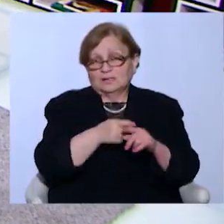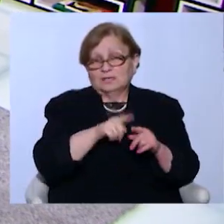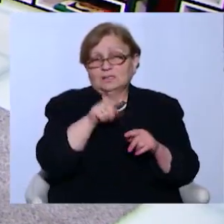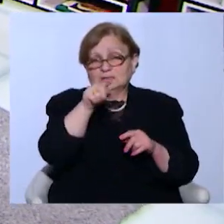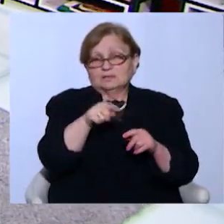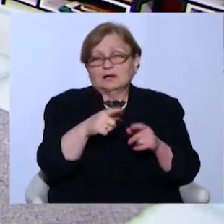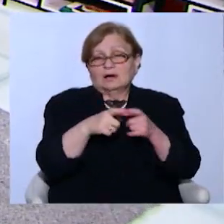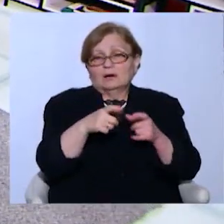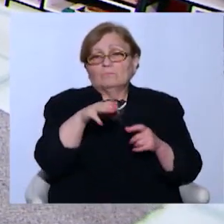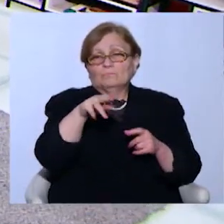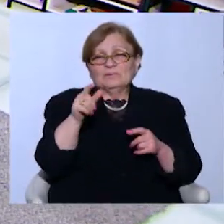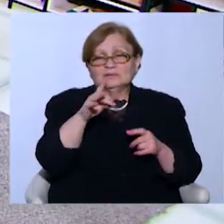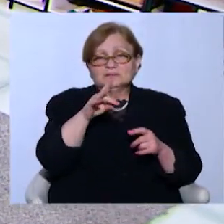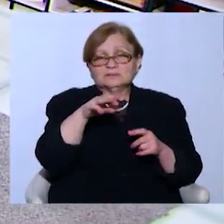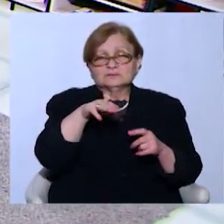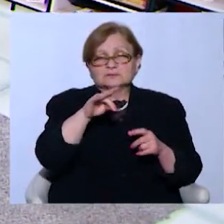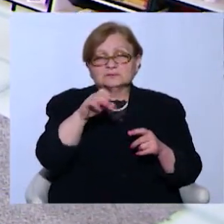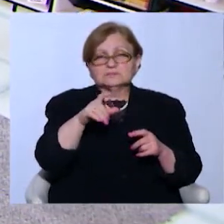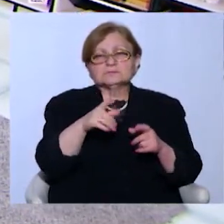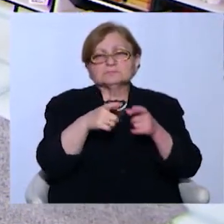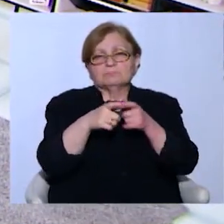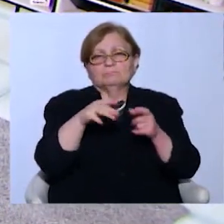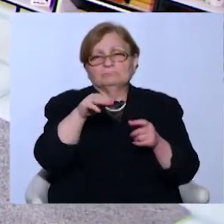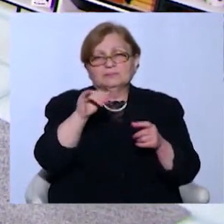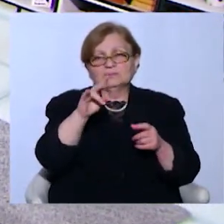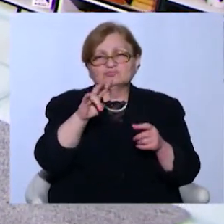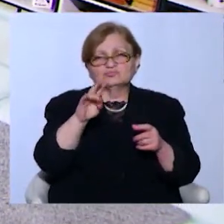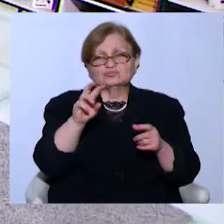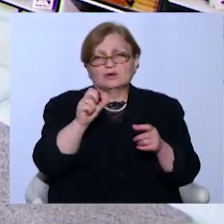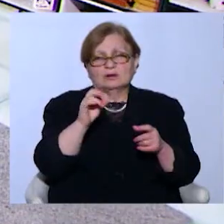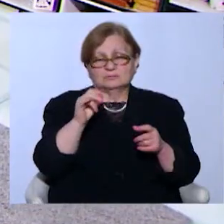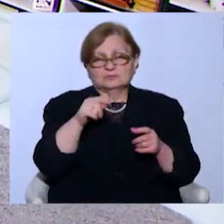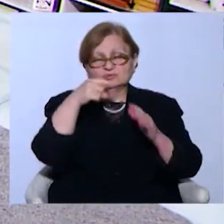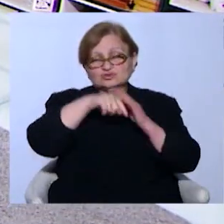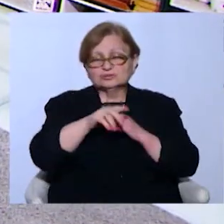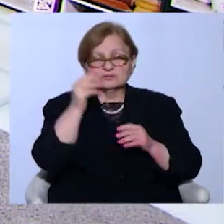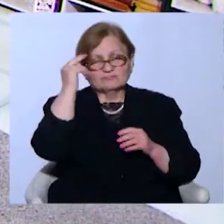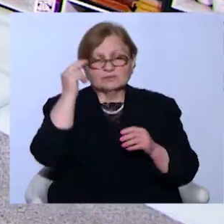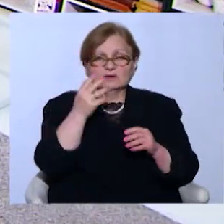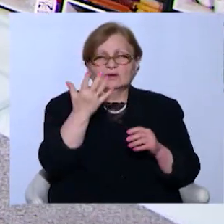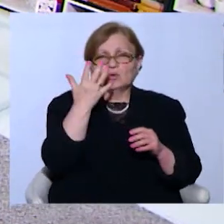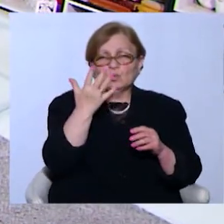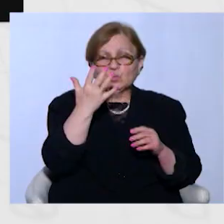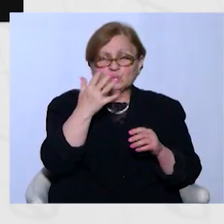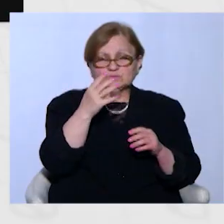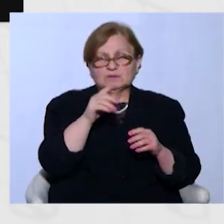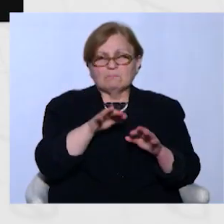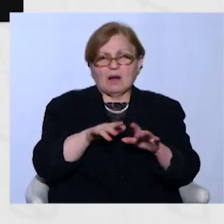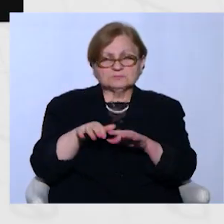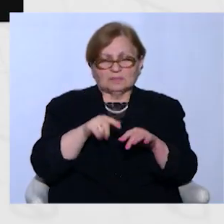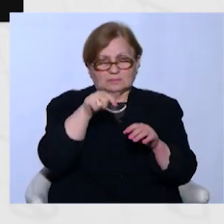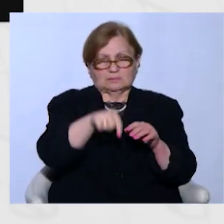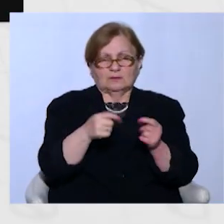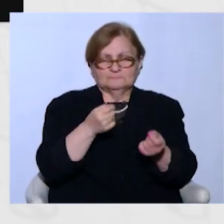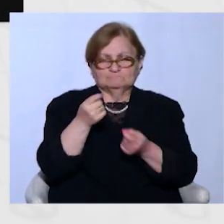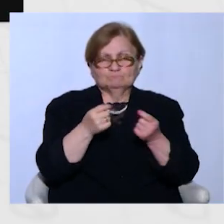პეტრის ფინჯანთან დაკავშირებული ამოცანა. წარმოვიდგინოთ, რომ პეტრის ფინჯანში არის 20 ბაქტერია, ვიწყებთ 20 ბაქტერიიდან და ყოველ